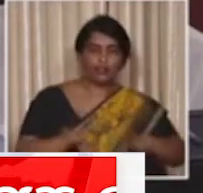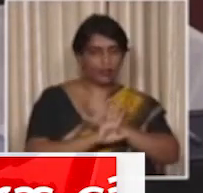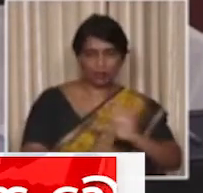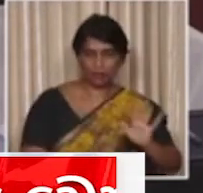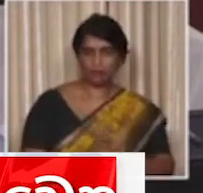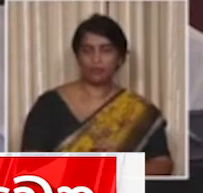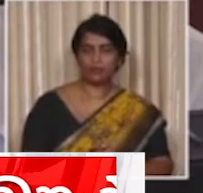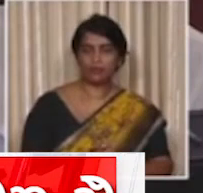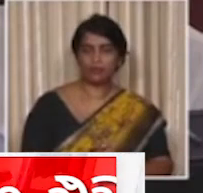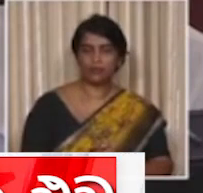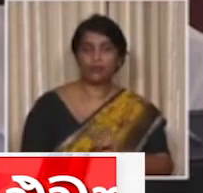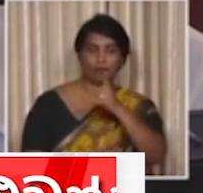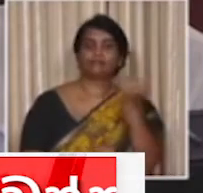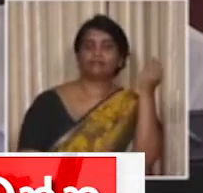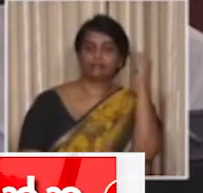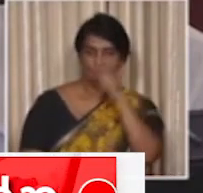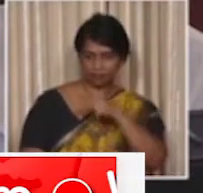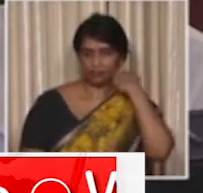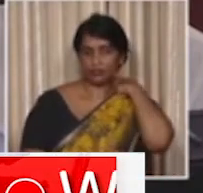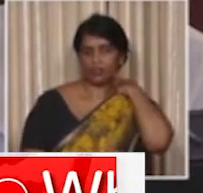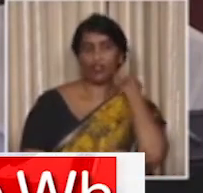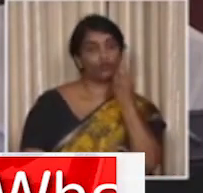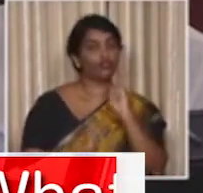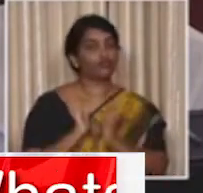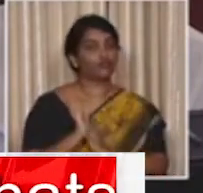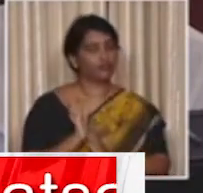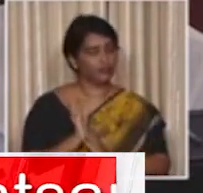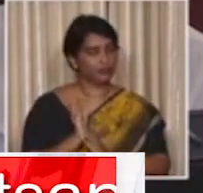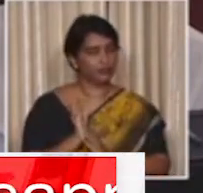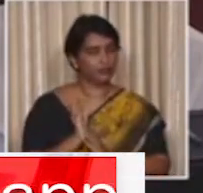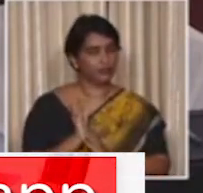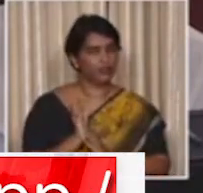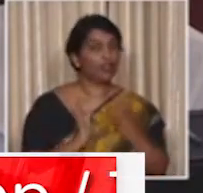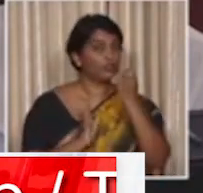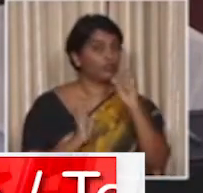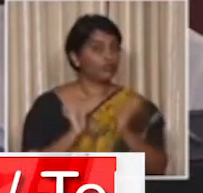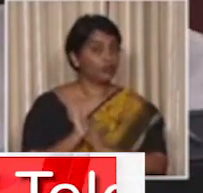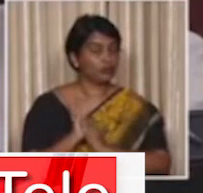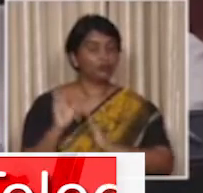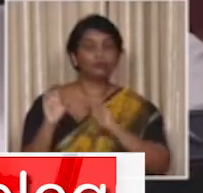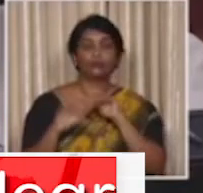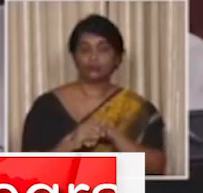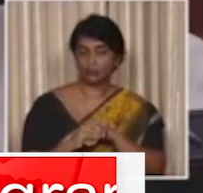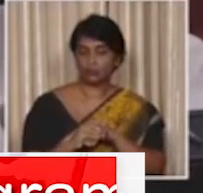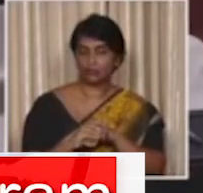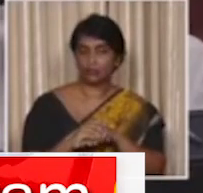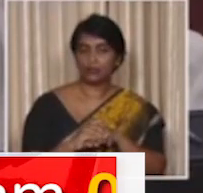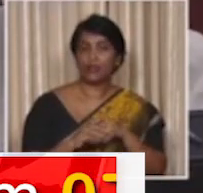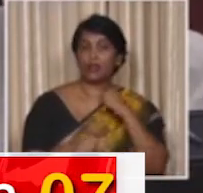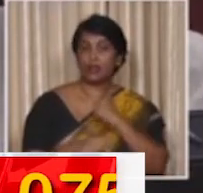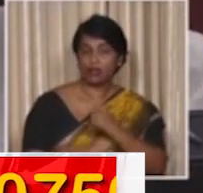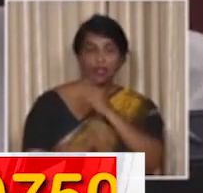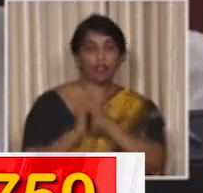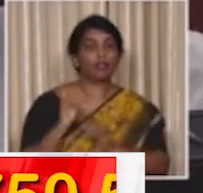කියලා. මෙතුමා ගියා මුදල් කාරක සභාවට. මුදල් කාරක සභාවට ගියාම ආණ්ඩු